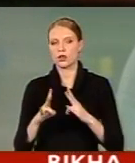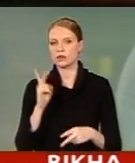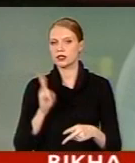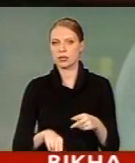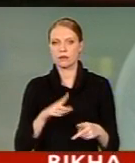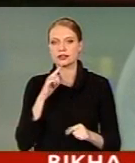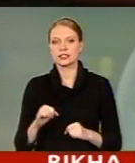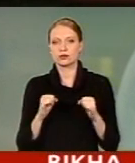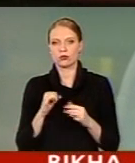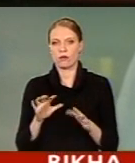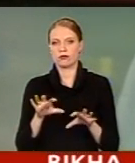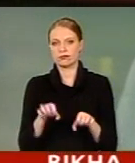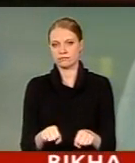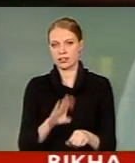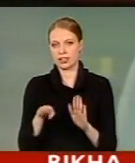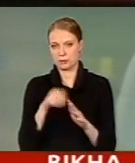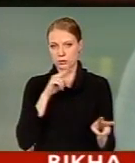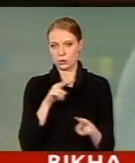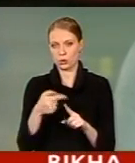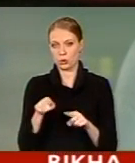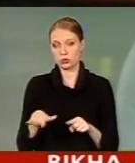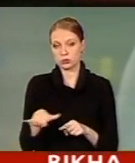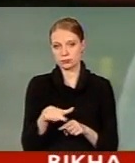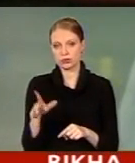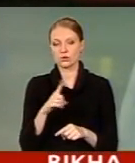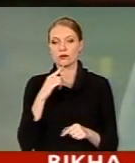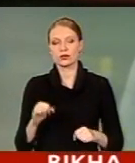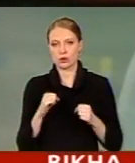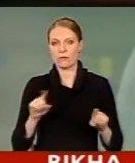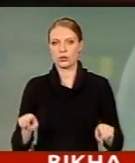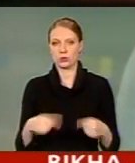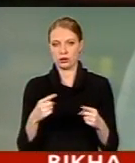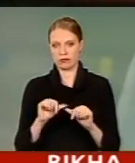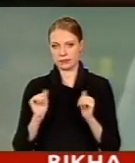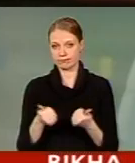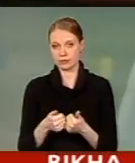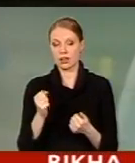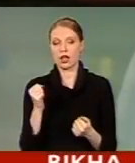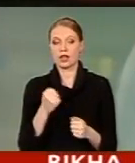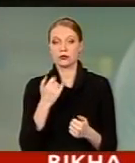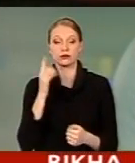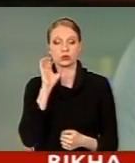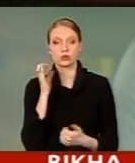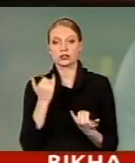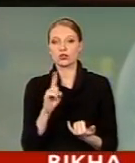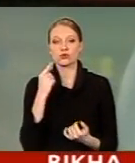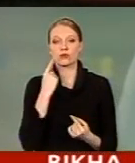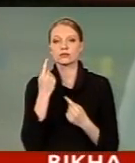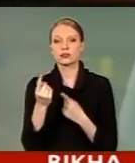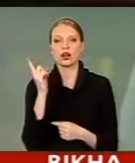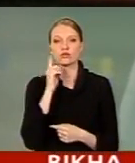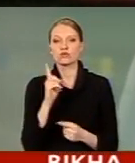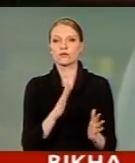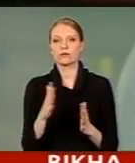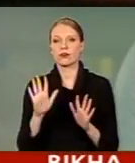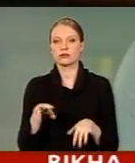припиняють спроб взяти під контроль цю ділянку, аби таки спробувати утворити котел. І ось послухайте зараз, що здаля чути, що відбувається